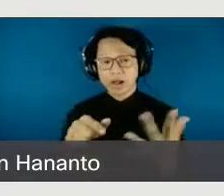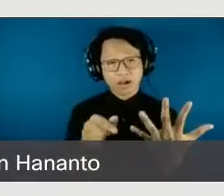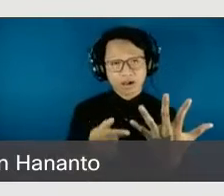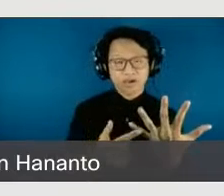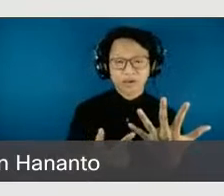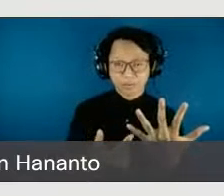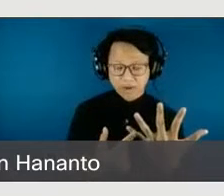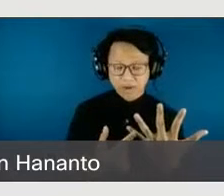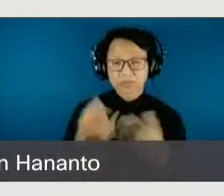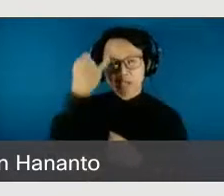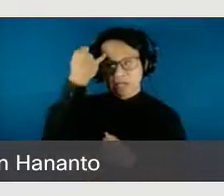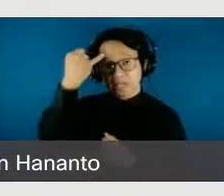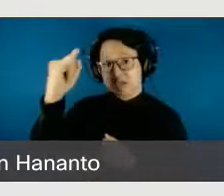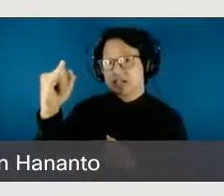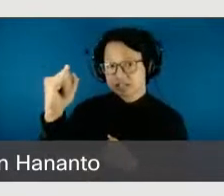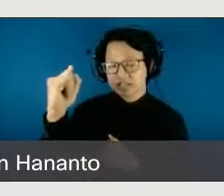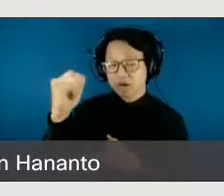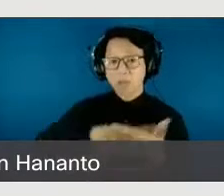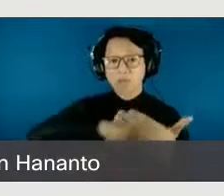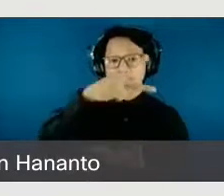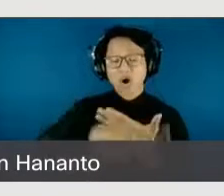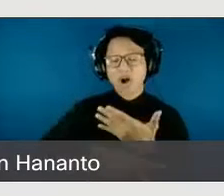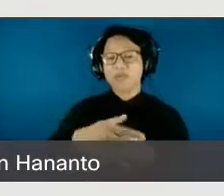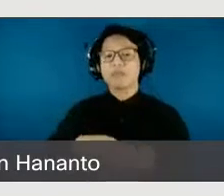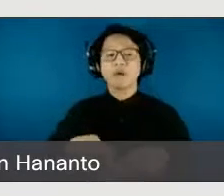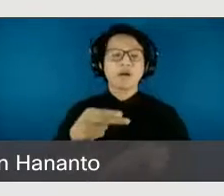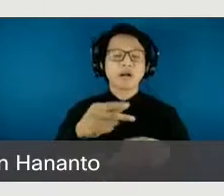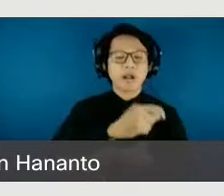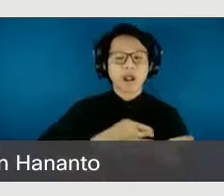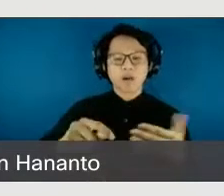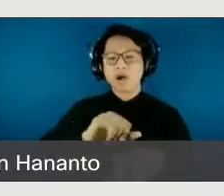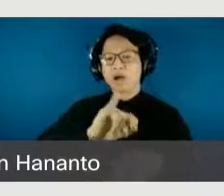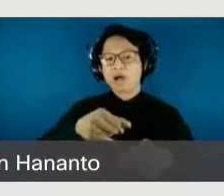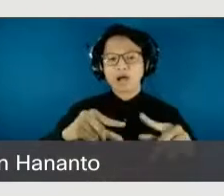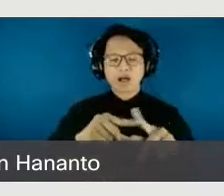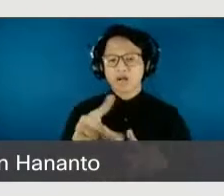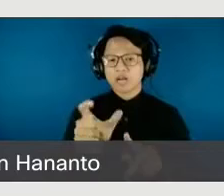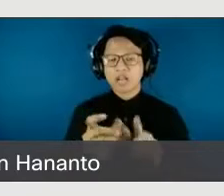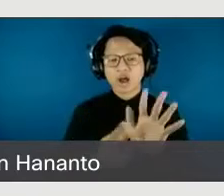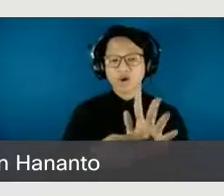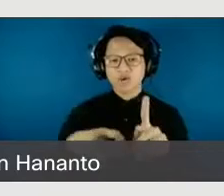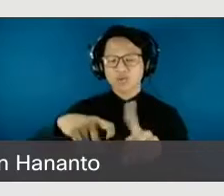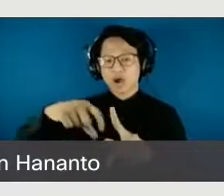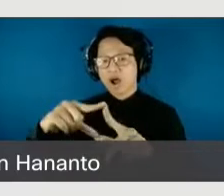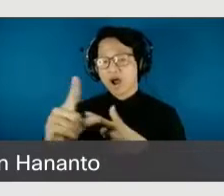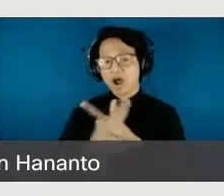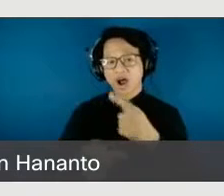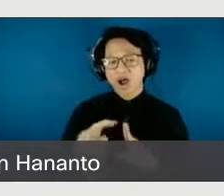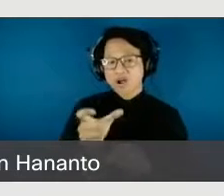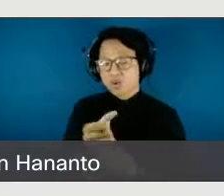inisiasi program bernama Jarum Kayu, ini mengadvokasi kerja dan lingkungan kerja yang baik